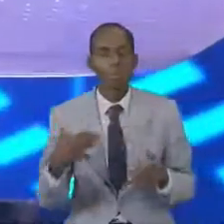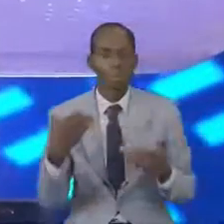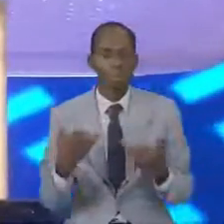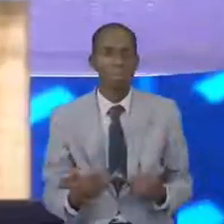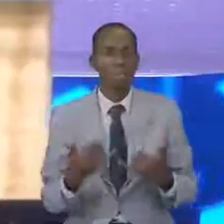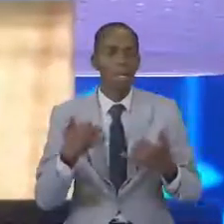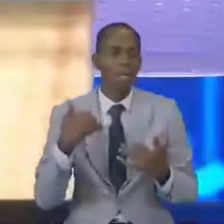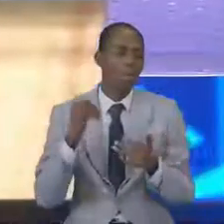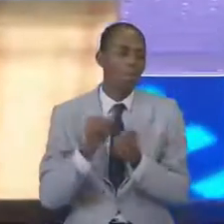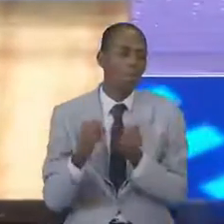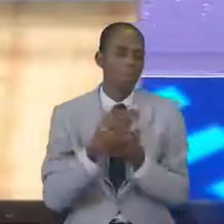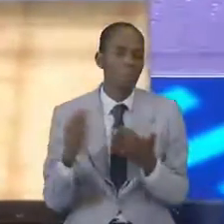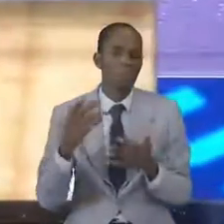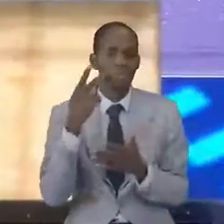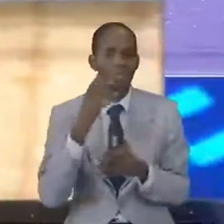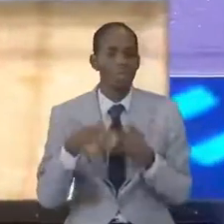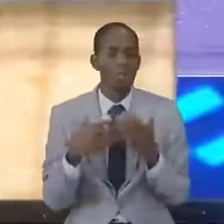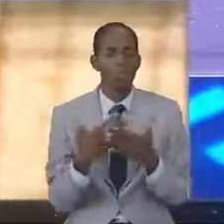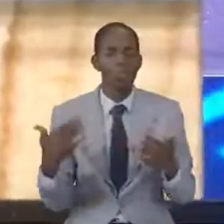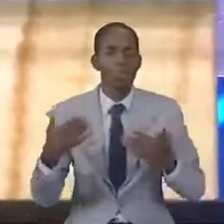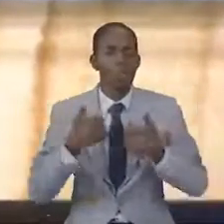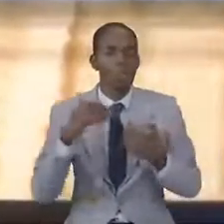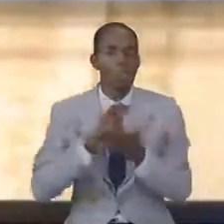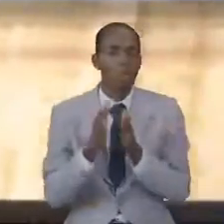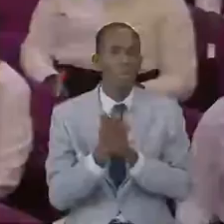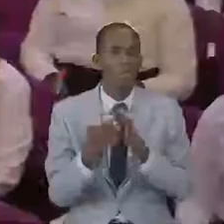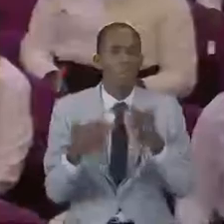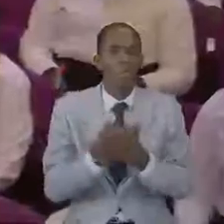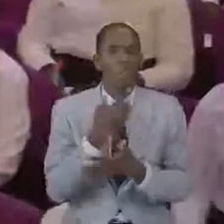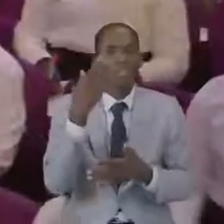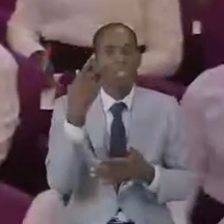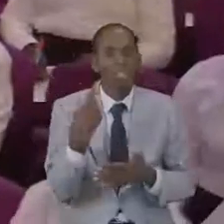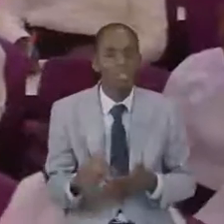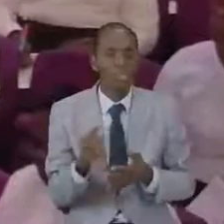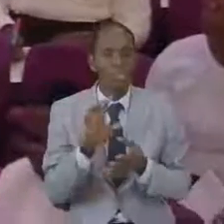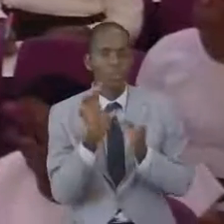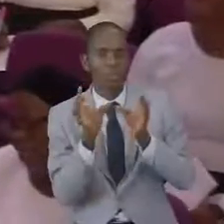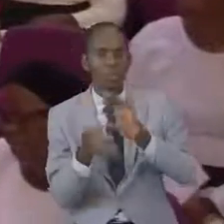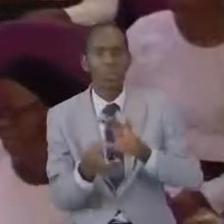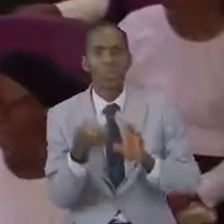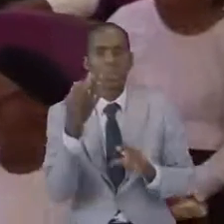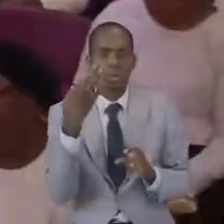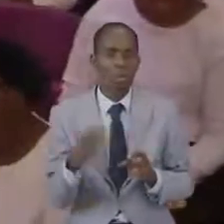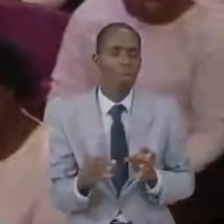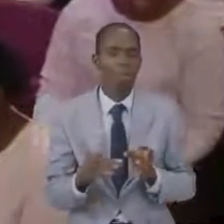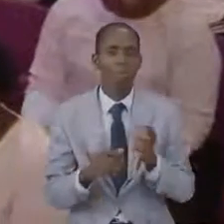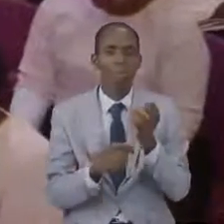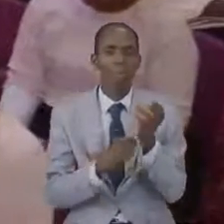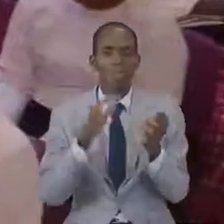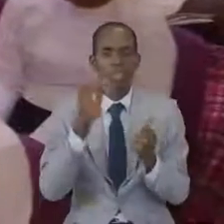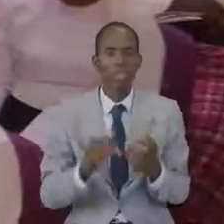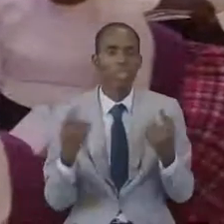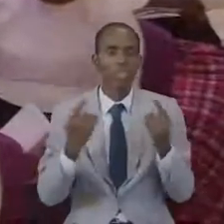voici les choses anciennes sont passées voici toutes choses sont devenus nouvelles la conversion des